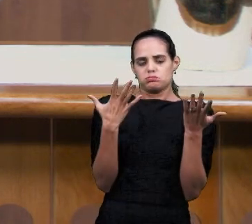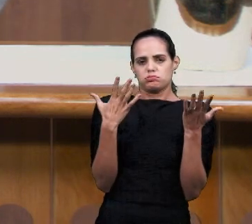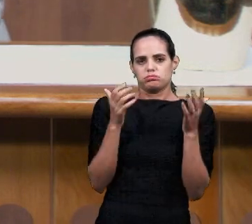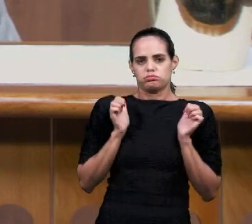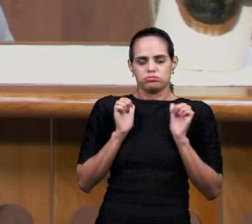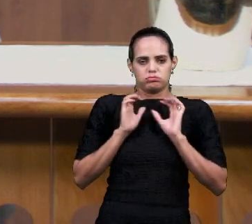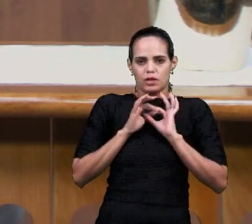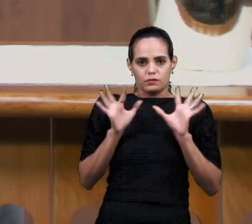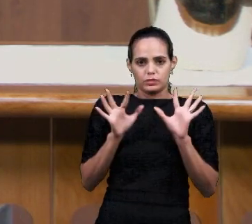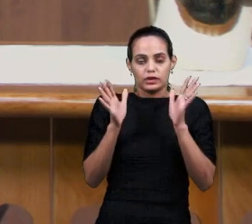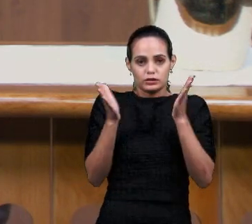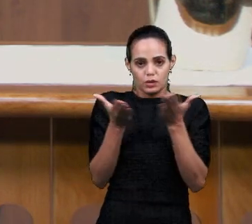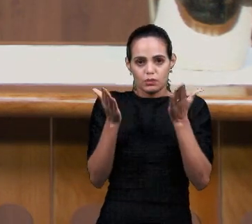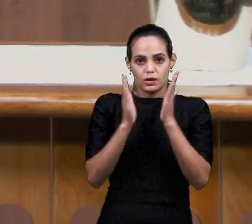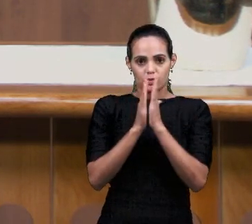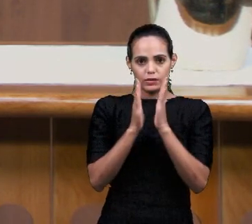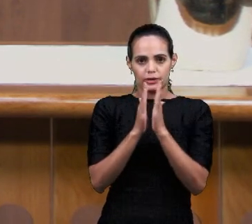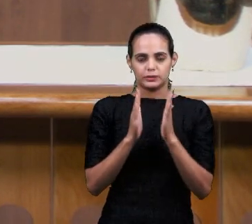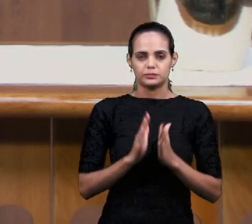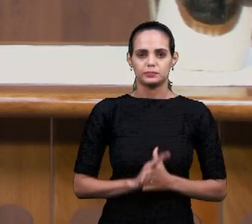semble.